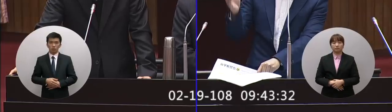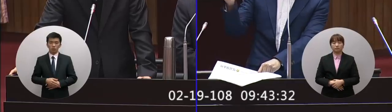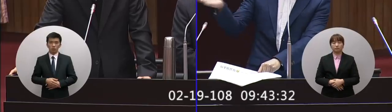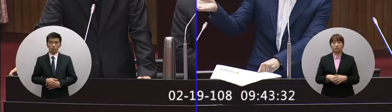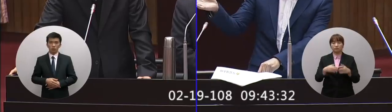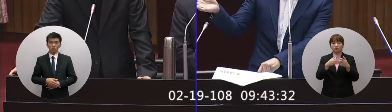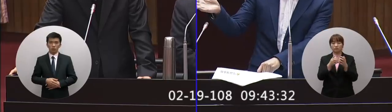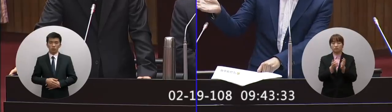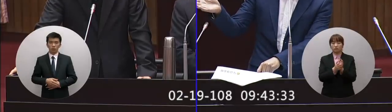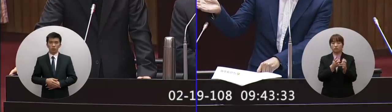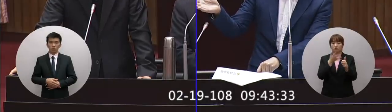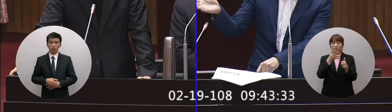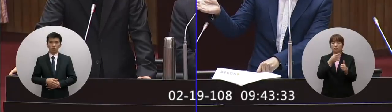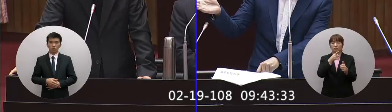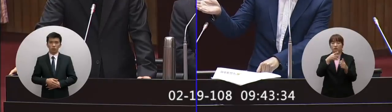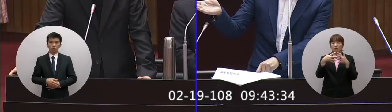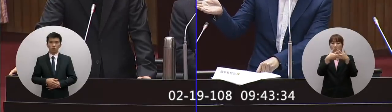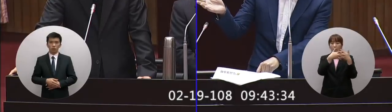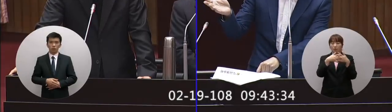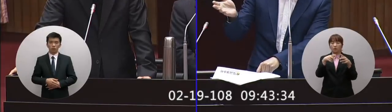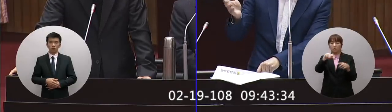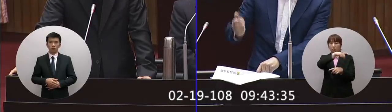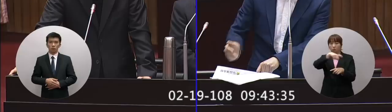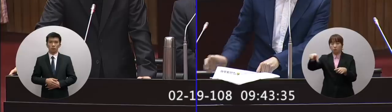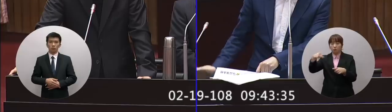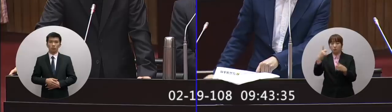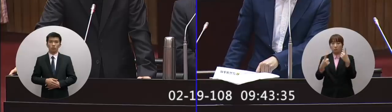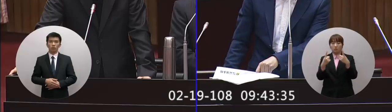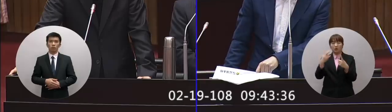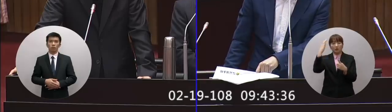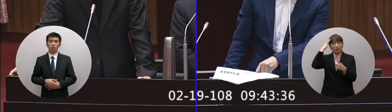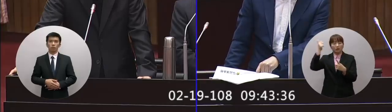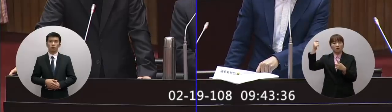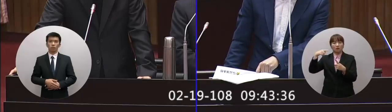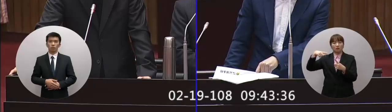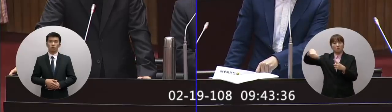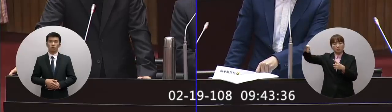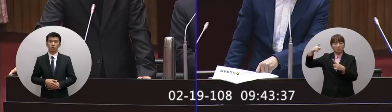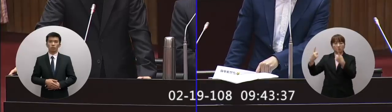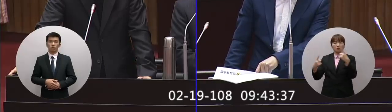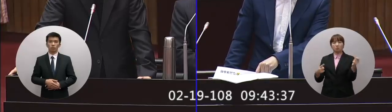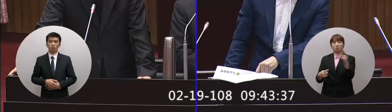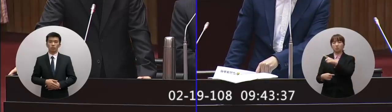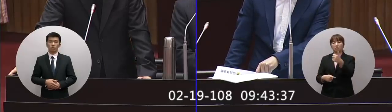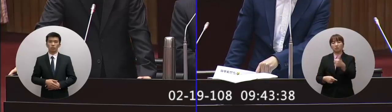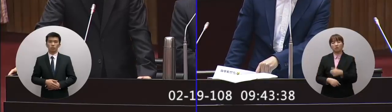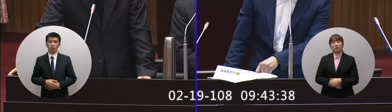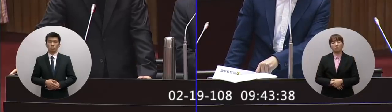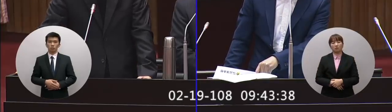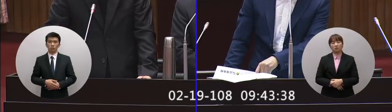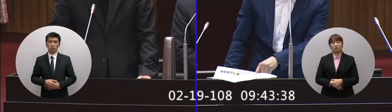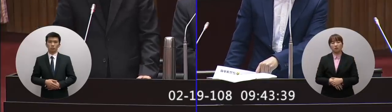部长，你跟美国之间的互动应该比柯市长更为密切吧？那到